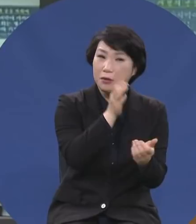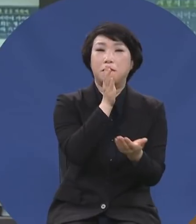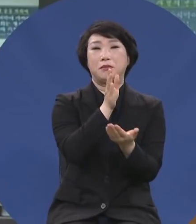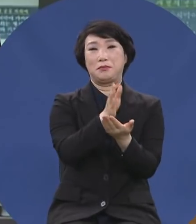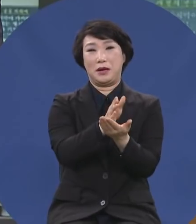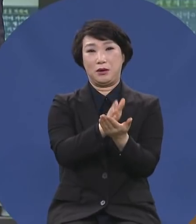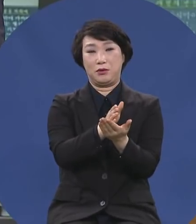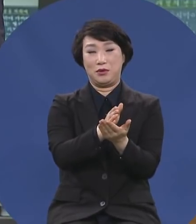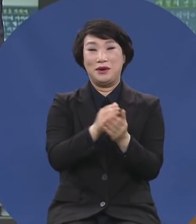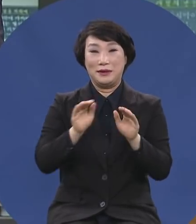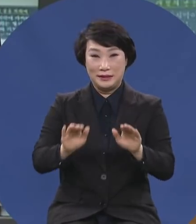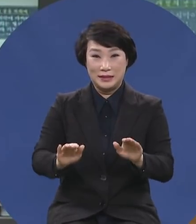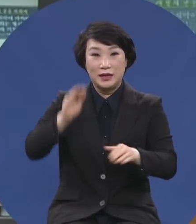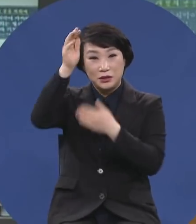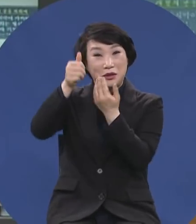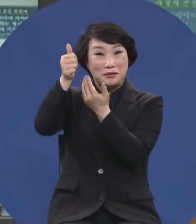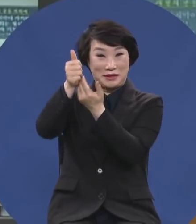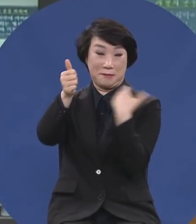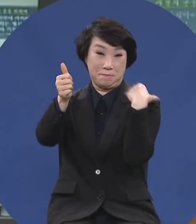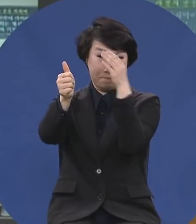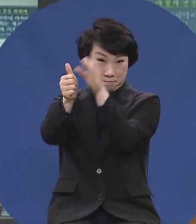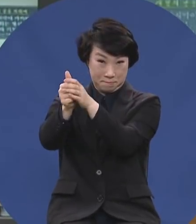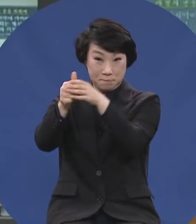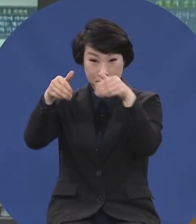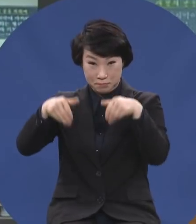말고 성령에게 맡겨서